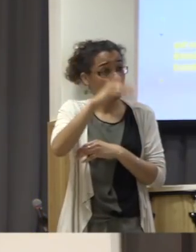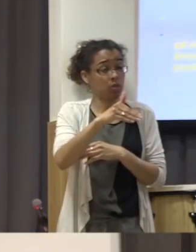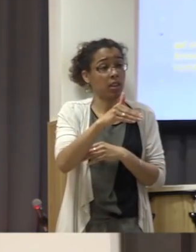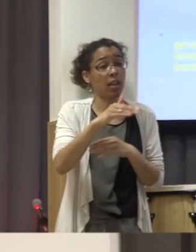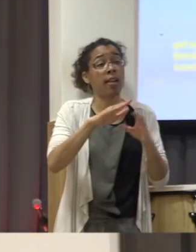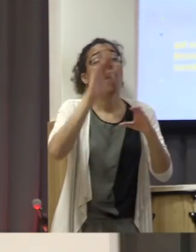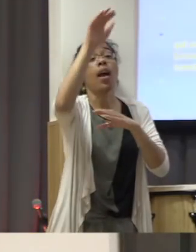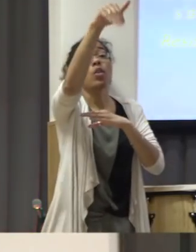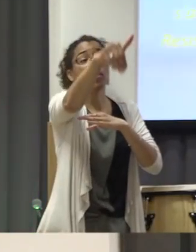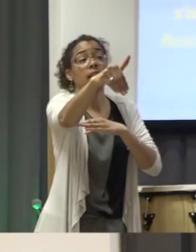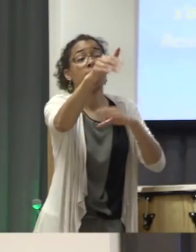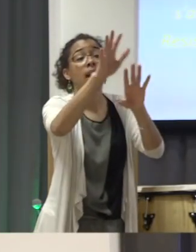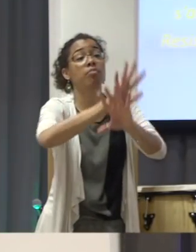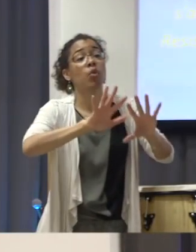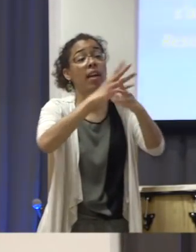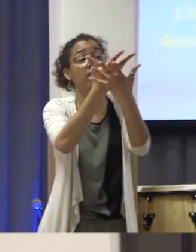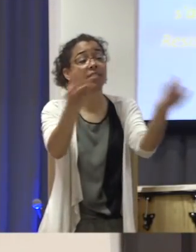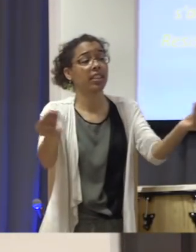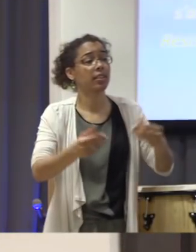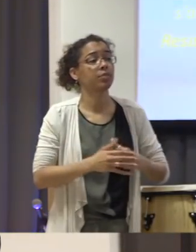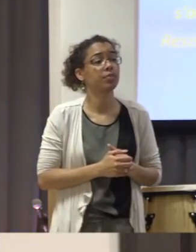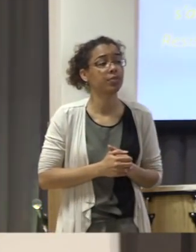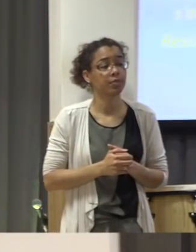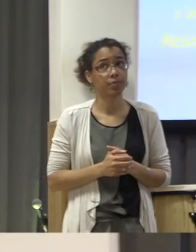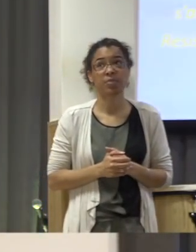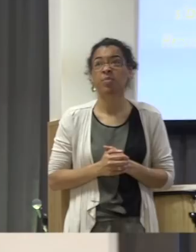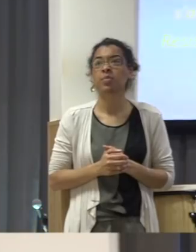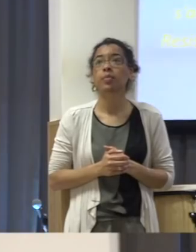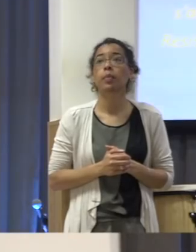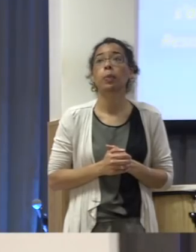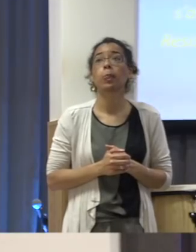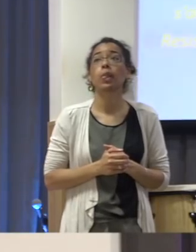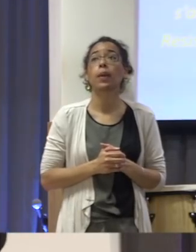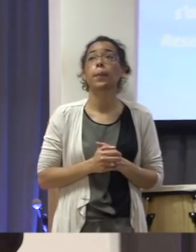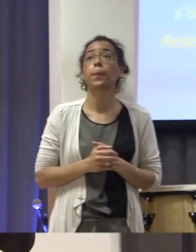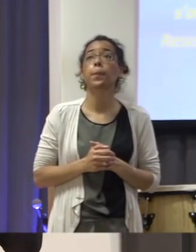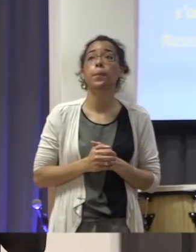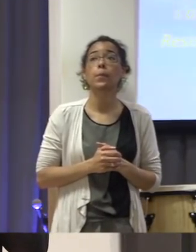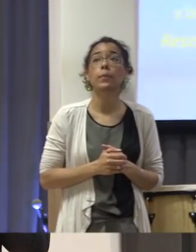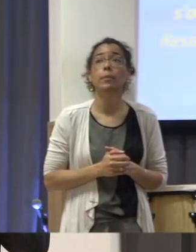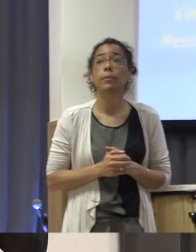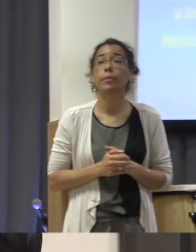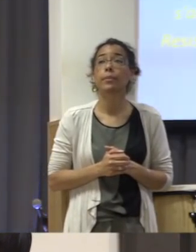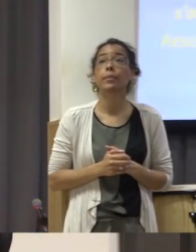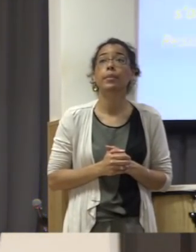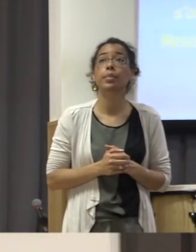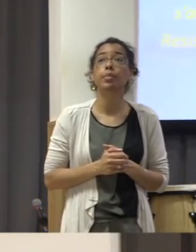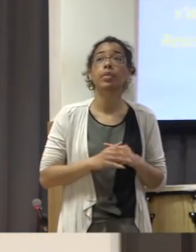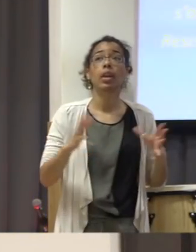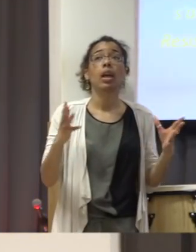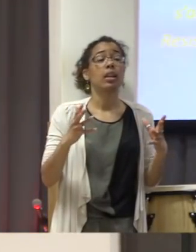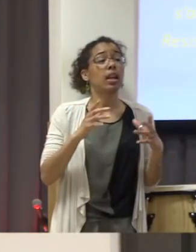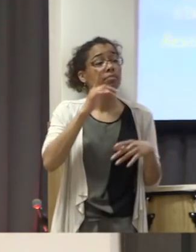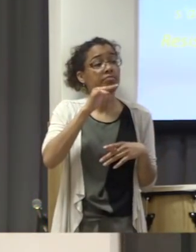de l'autre côté, il n'y aura pas de brouillard. Alléluia. Alors, quel est le composant de cette persévérance? Qu'est-ce qui fait